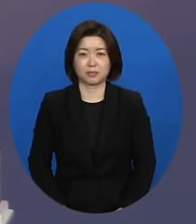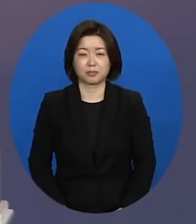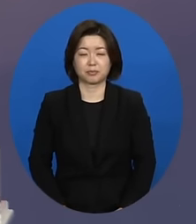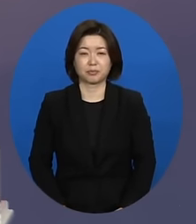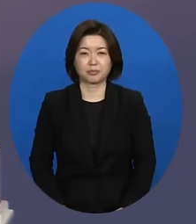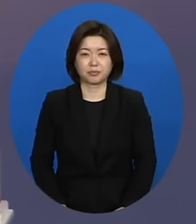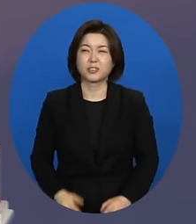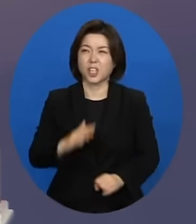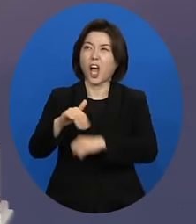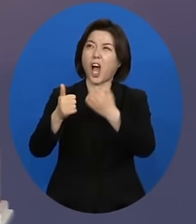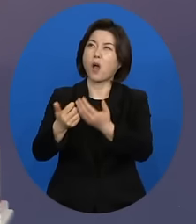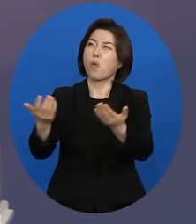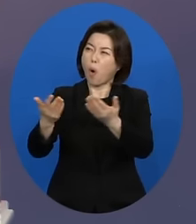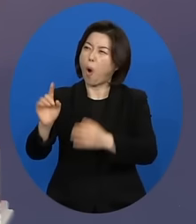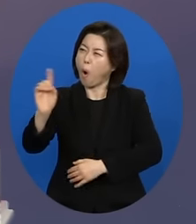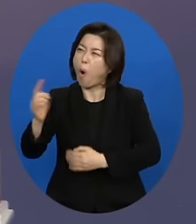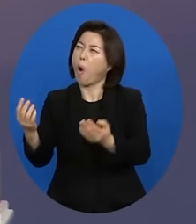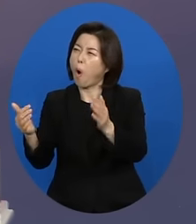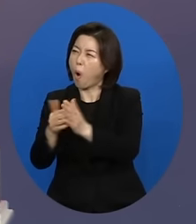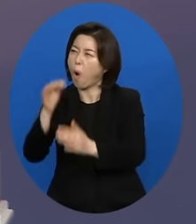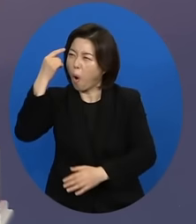하나님이 어떻게 하셨냐고요.